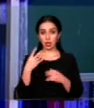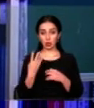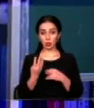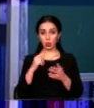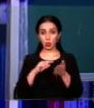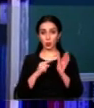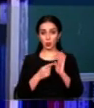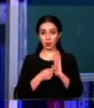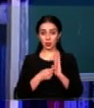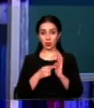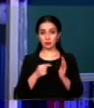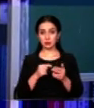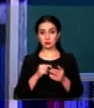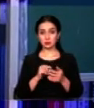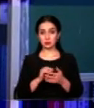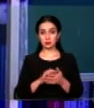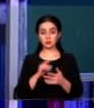54 ko'paytiramiz